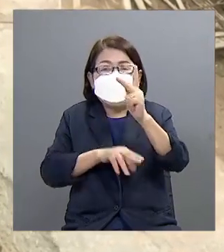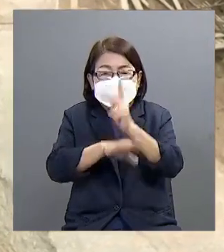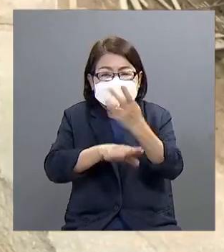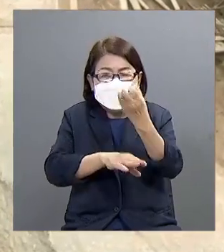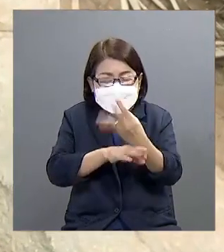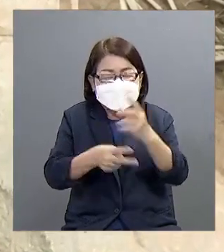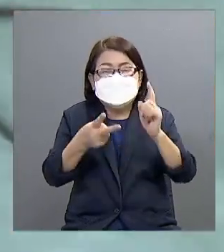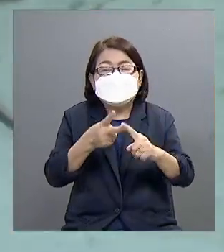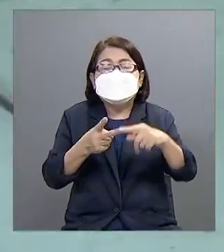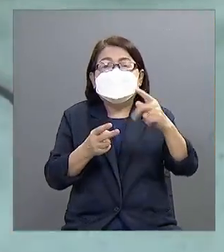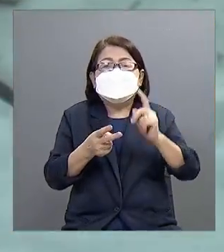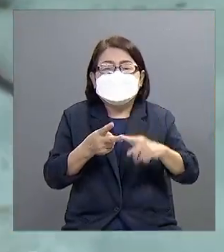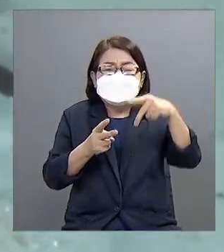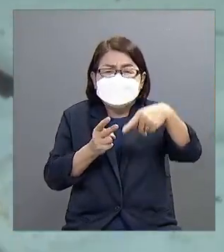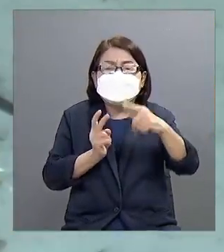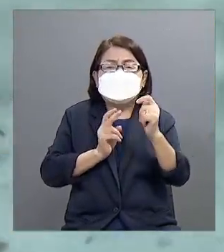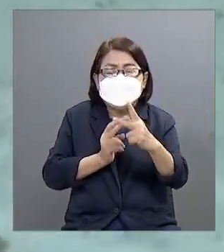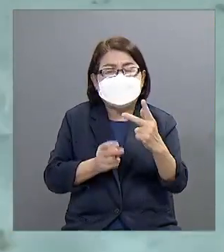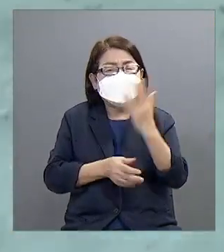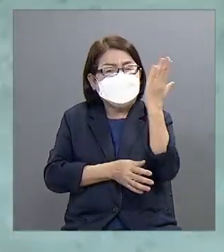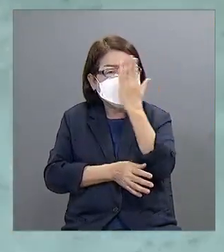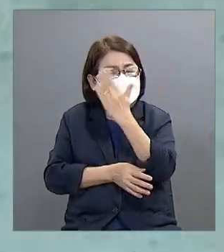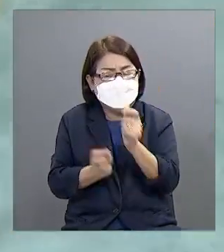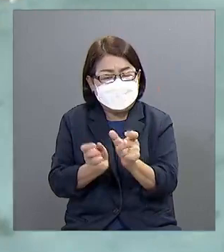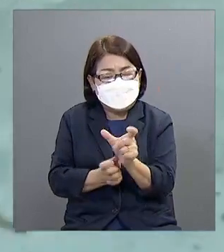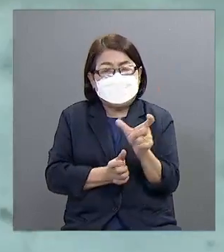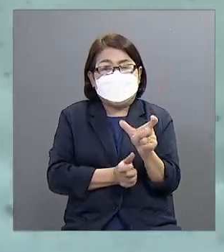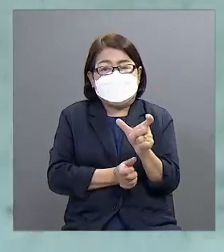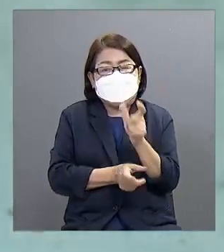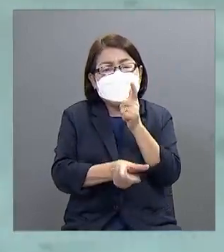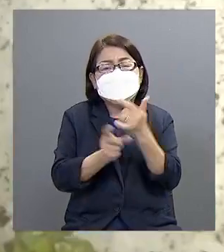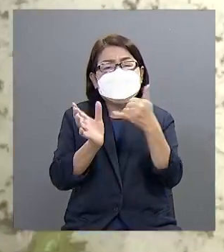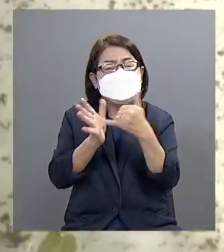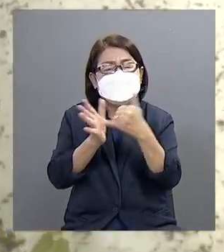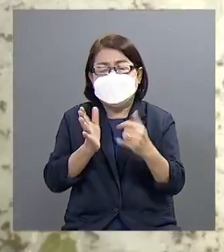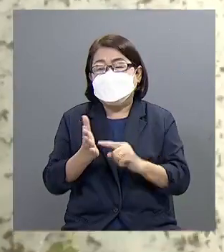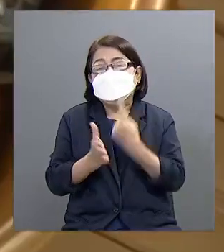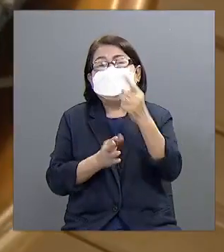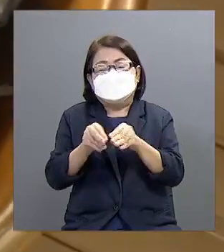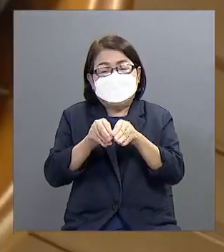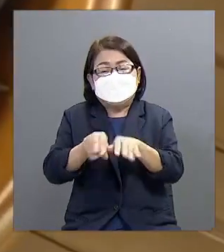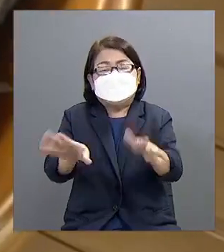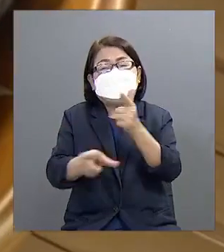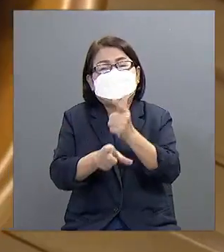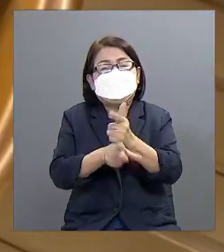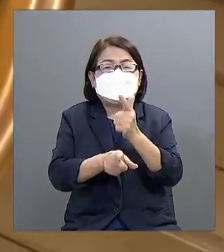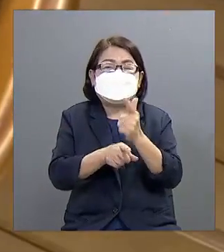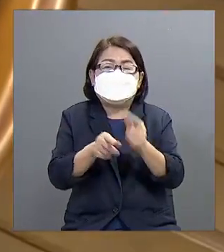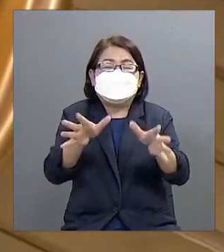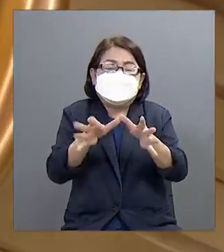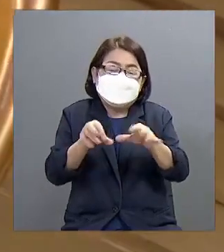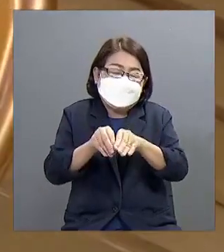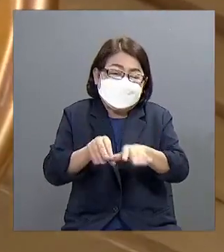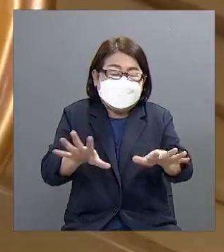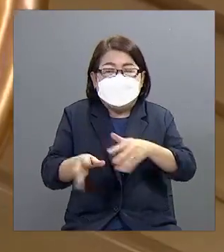วยงามแข็งแรงโตไวดูแลง่ายครับ เมื่อเริ่มเลี้ยงปูนาได้สักพักหนึ่งนะคะทีนี้ก็เริ่มลงตัวแล้วด้วย